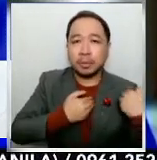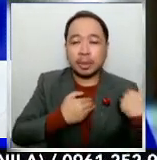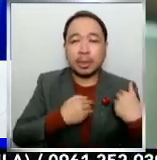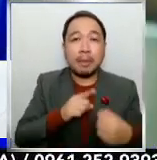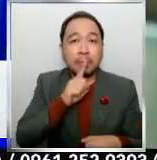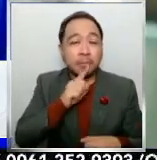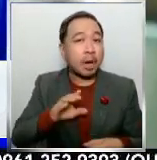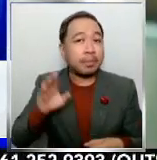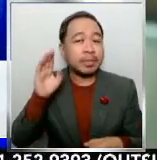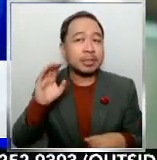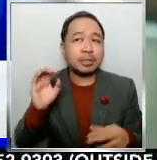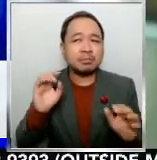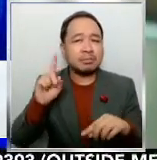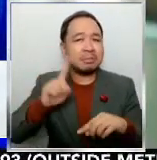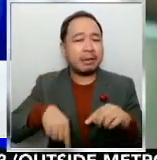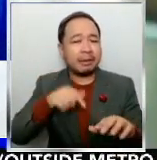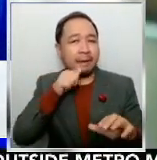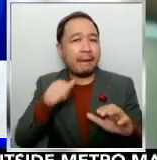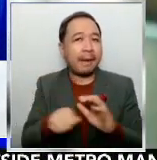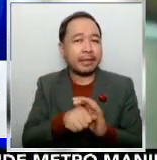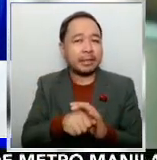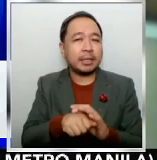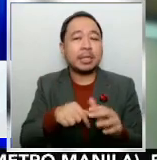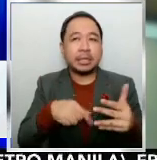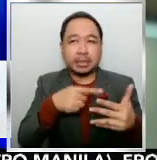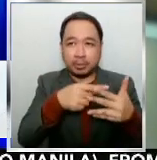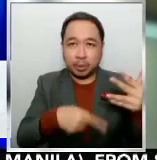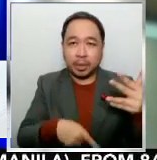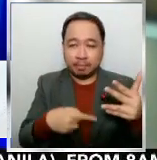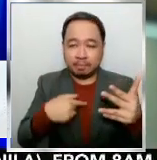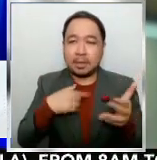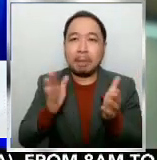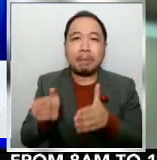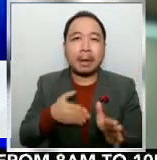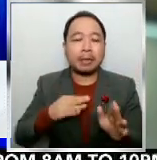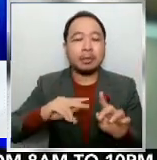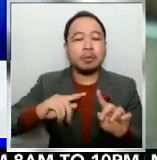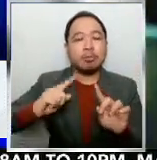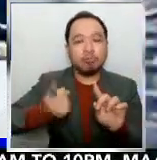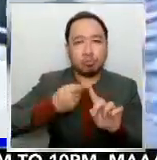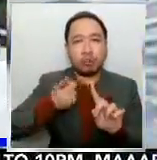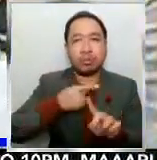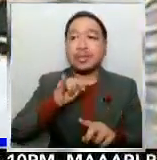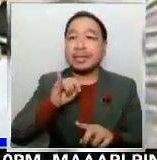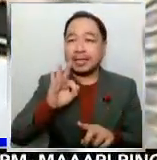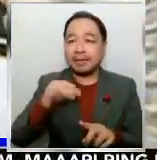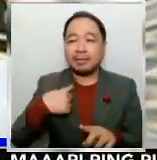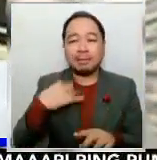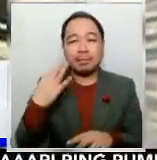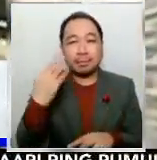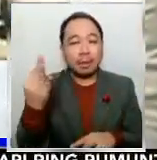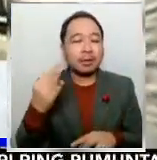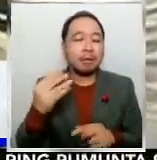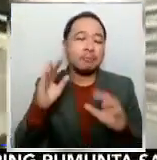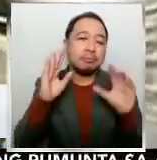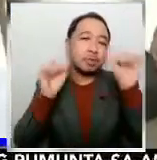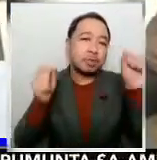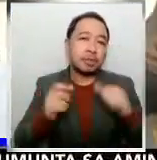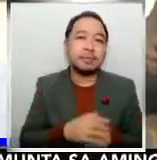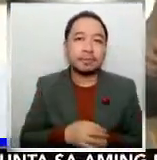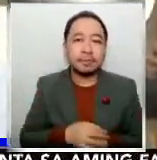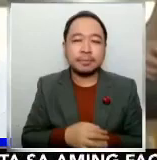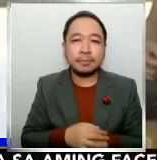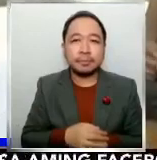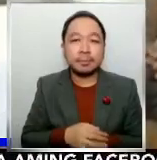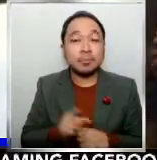to hide. This is something I intend to prioritize should I be elected. Kahapon bumisita rin si Robredo sa